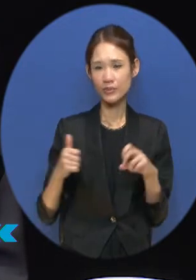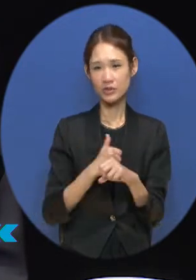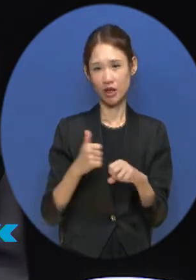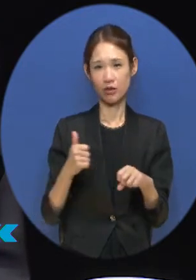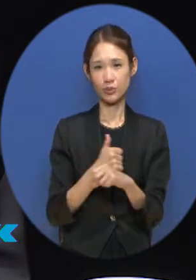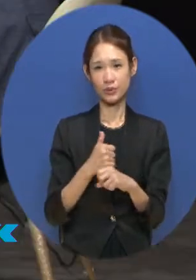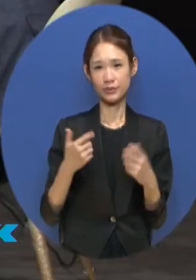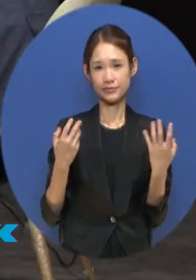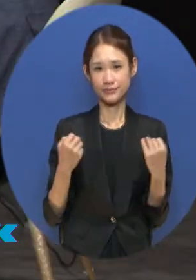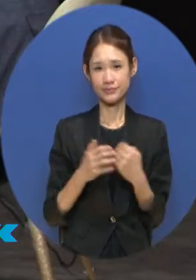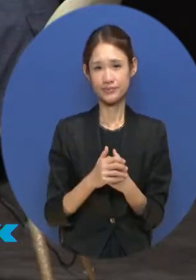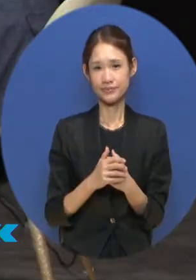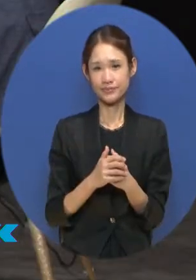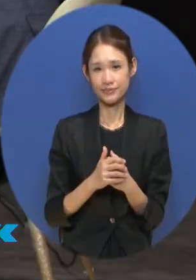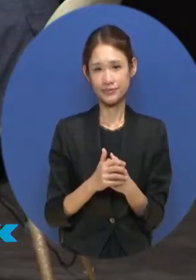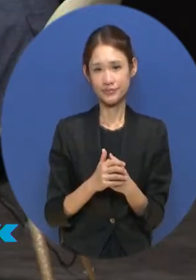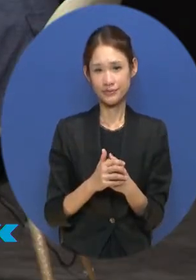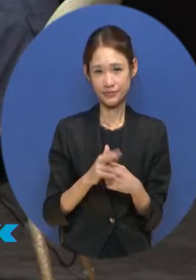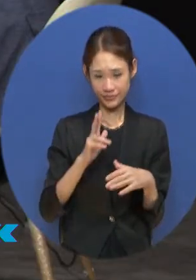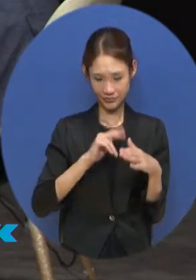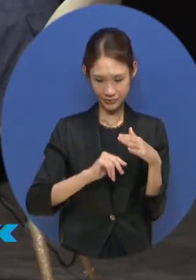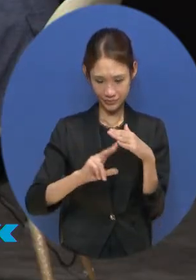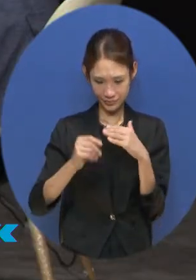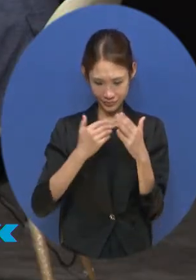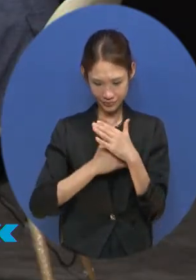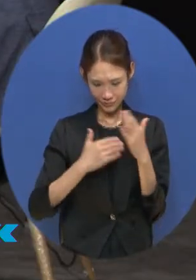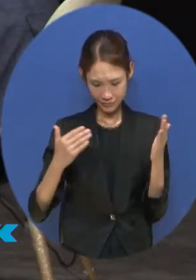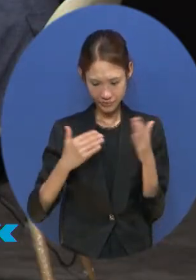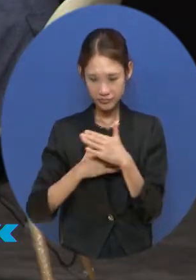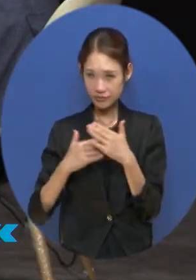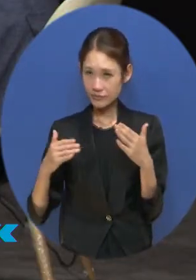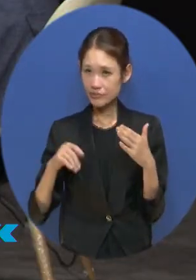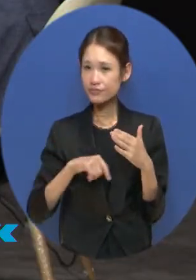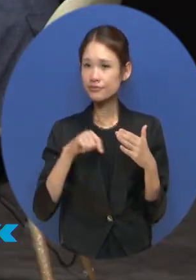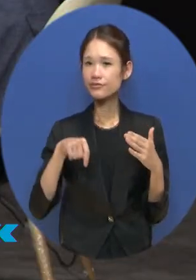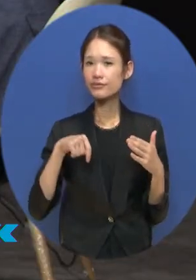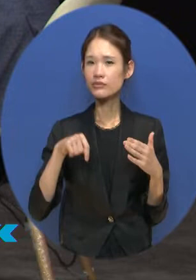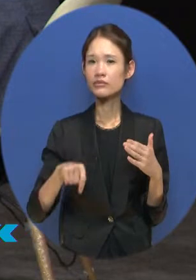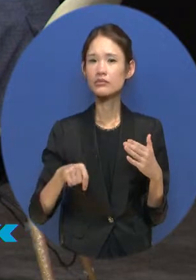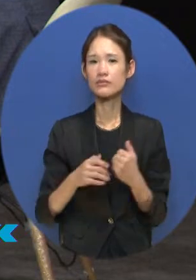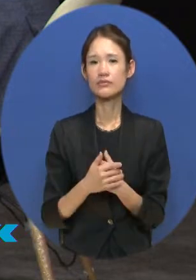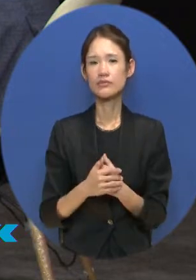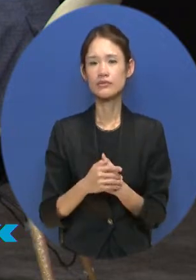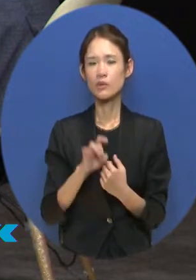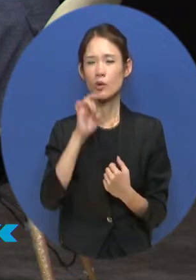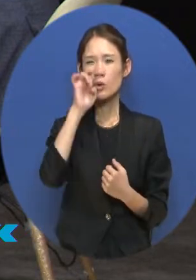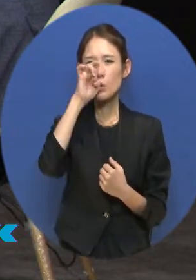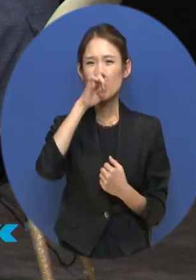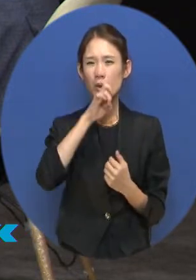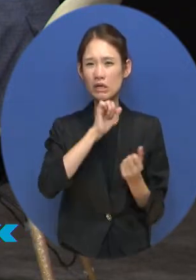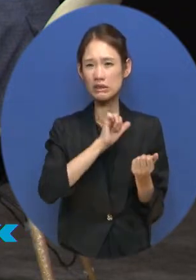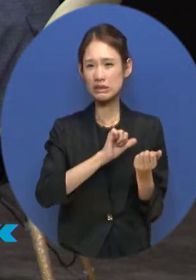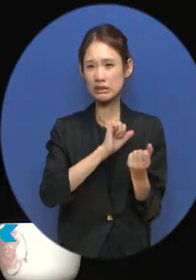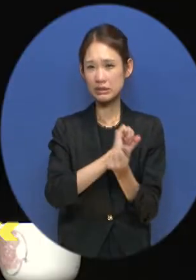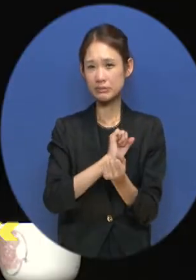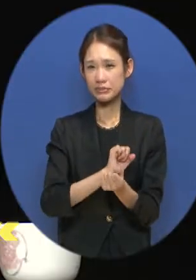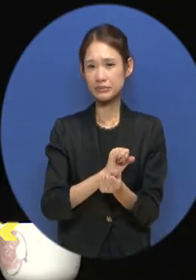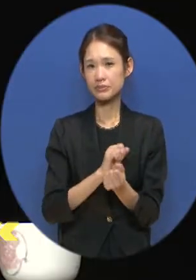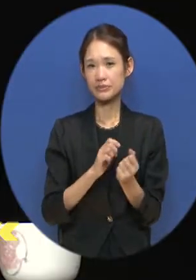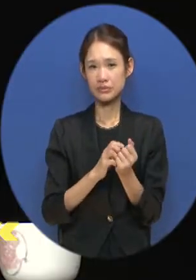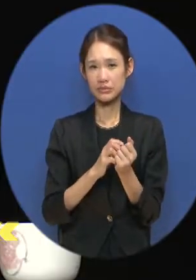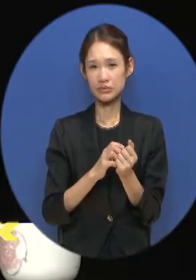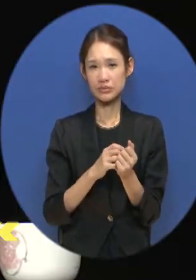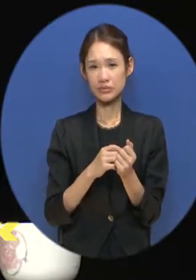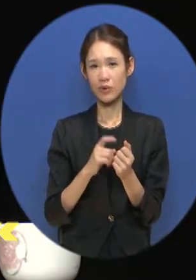있습니다. 그러면 이제 그런 지하철역 아까 그 객실 안에서의 오염도